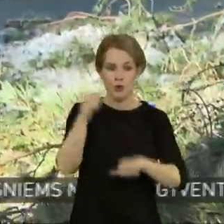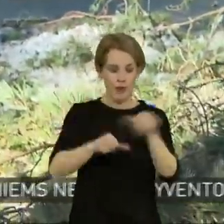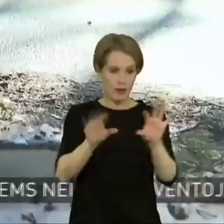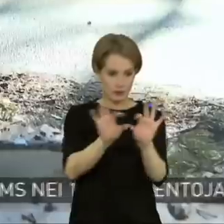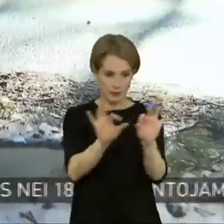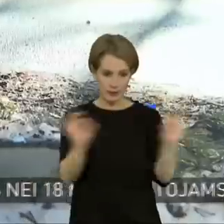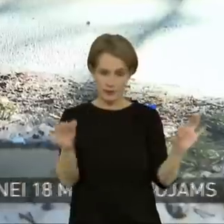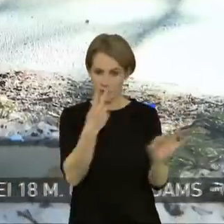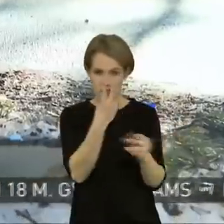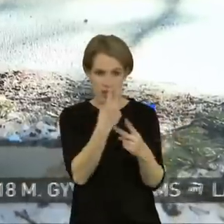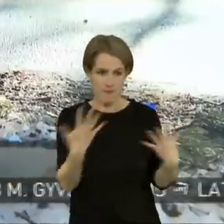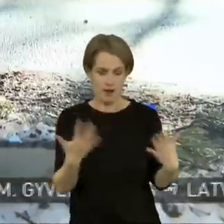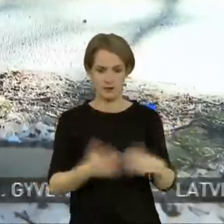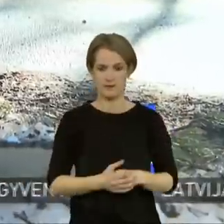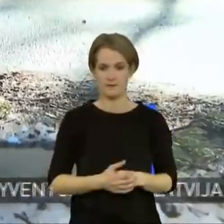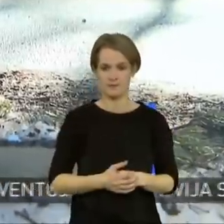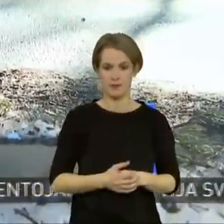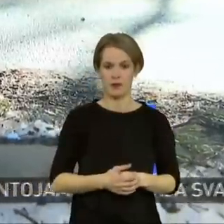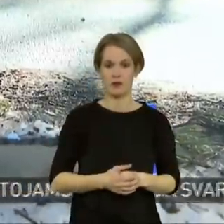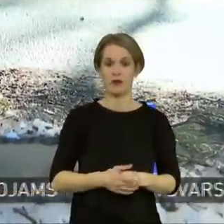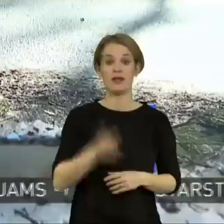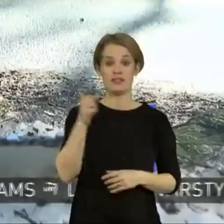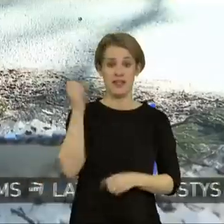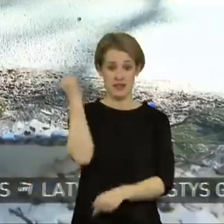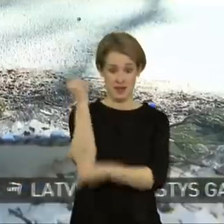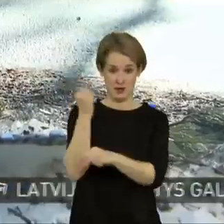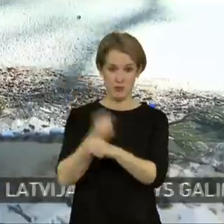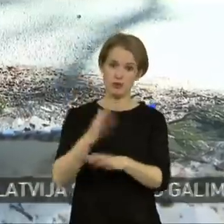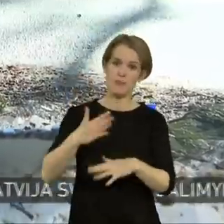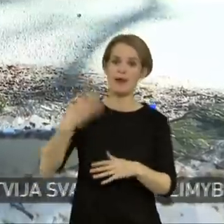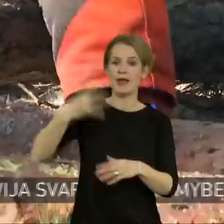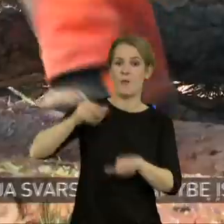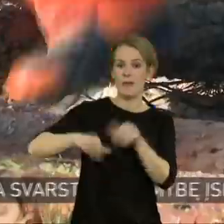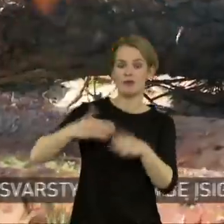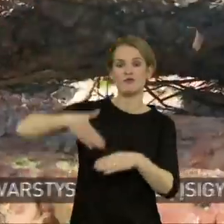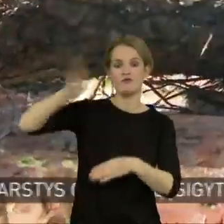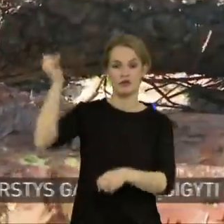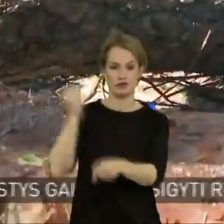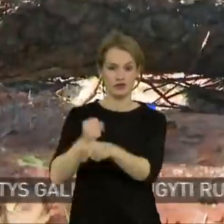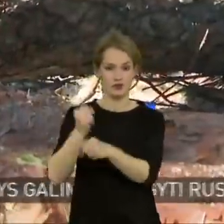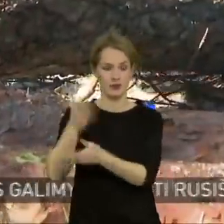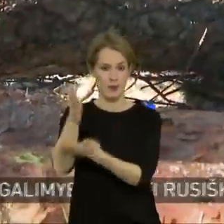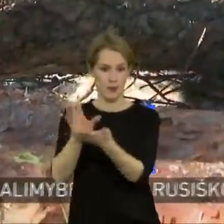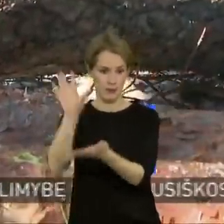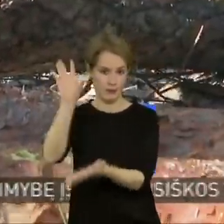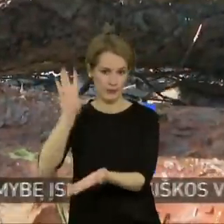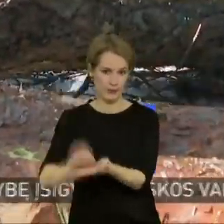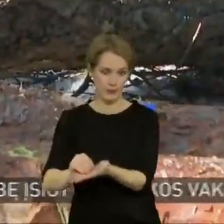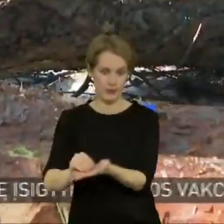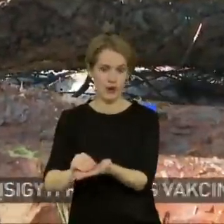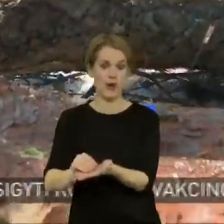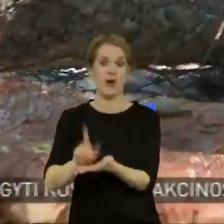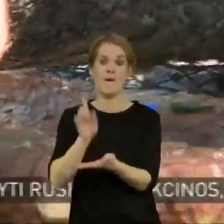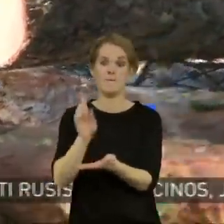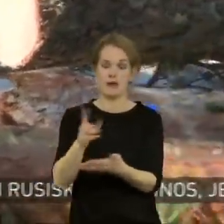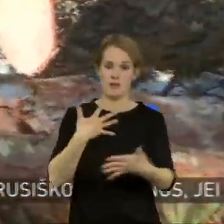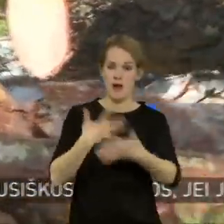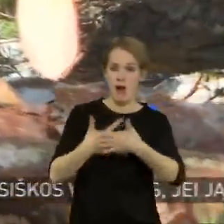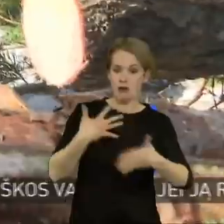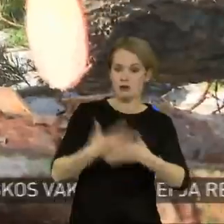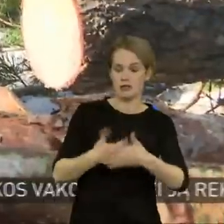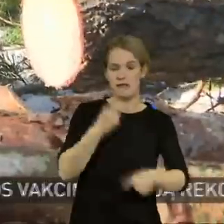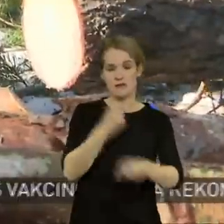šiuose miškuose dirba ir 40 metų, tačiau taip stipriai pjūklų ankstyvą pavasarį darbuotis tenka vos antrą kartą. Būtume kuo